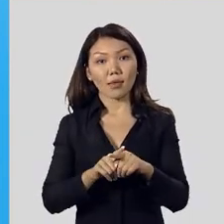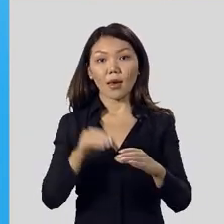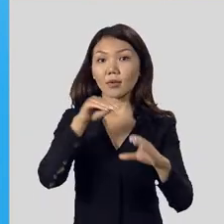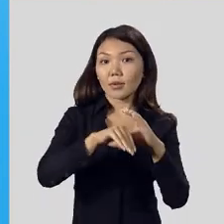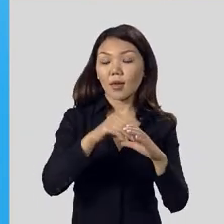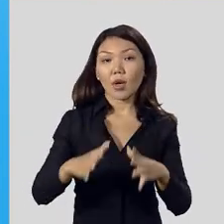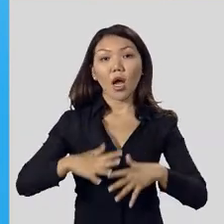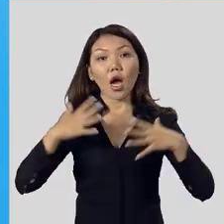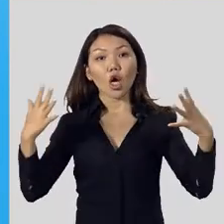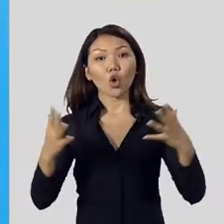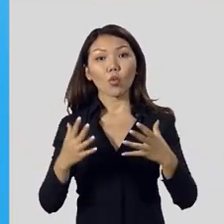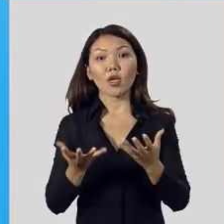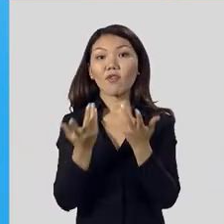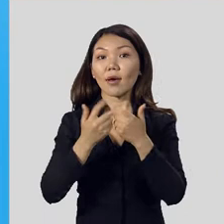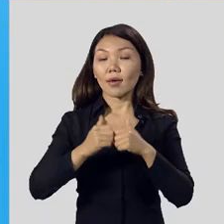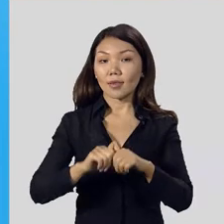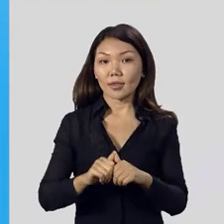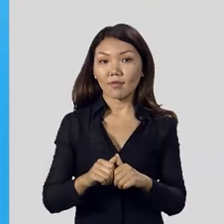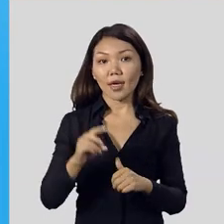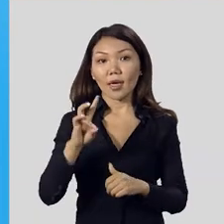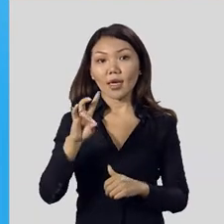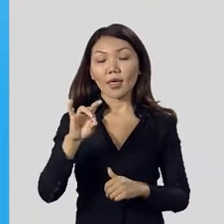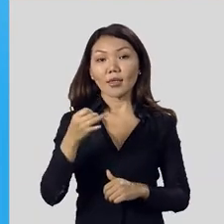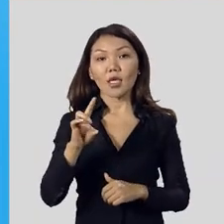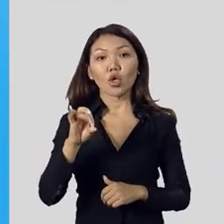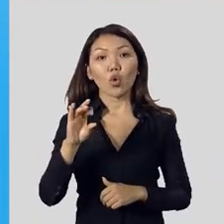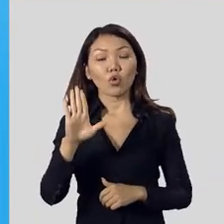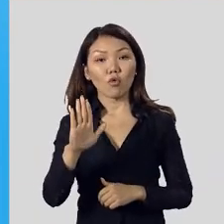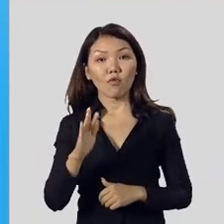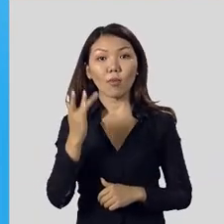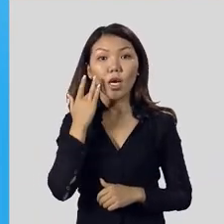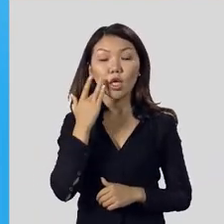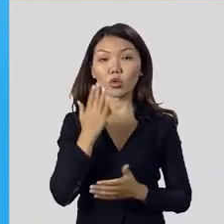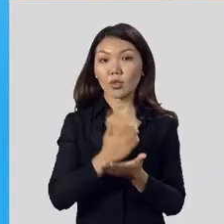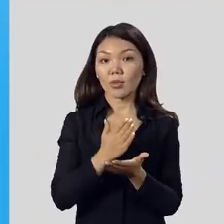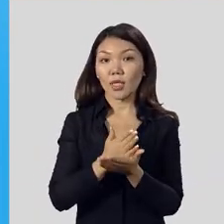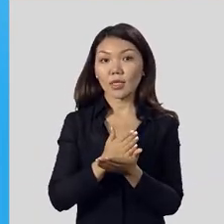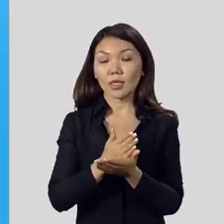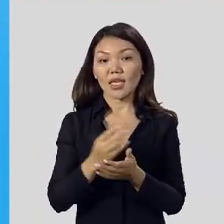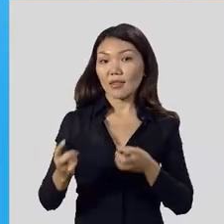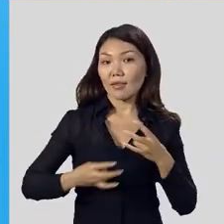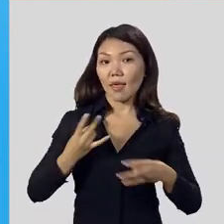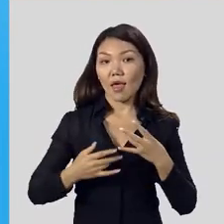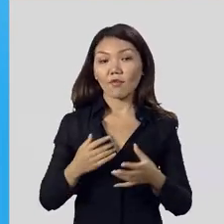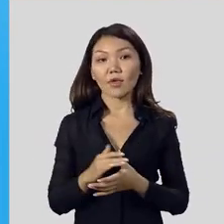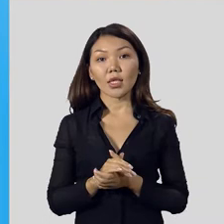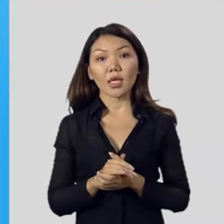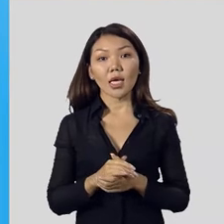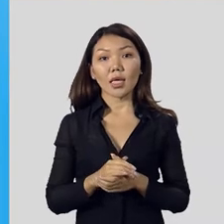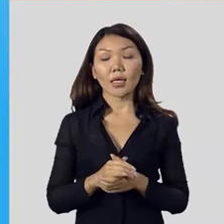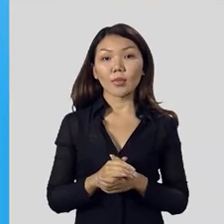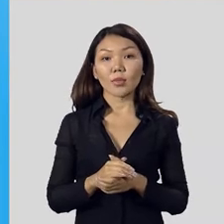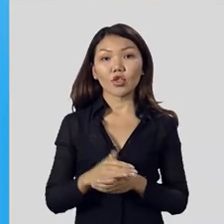скопление огромного числа нейронов, по которым проходят нервные импульсы,